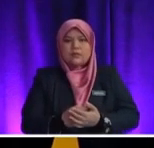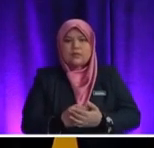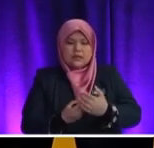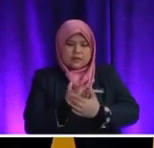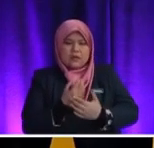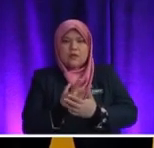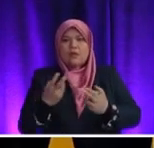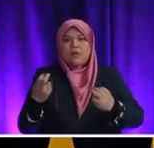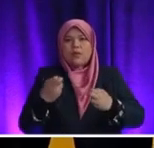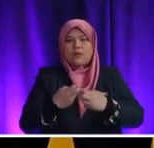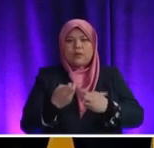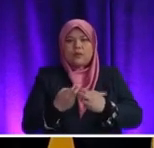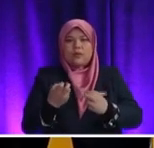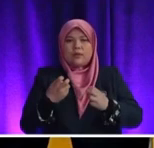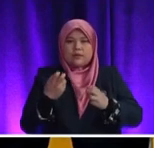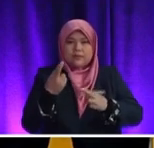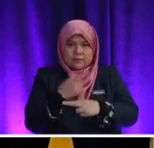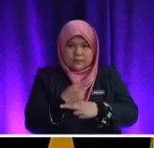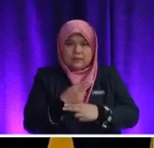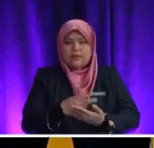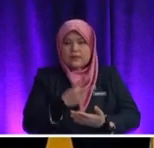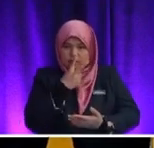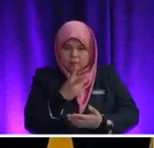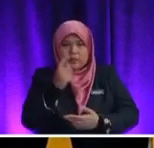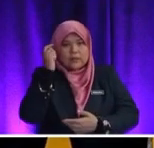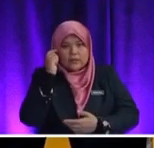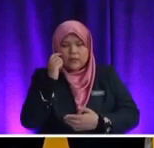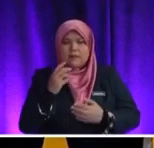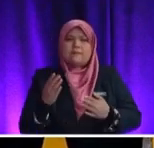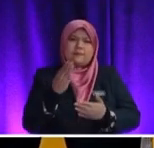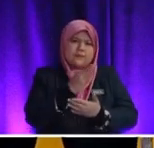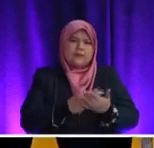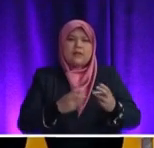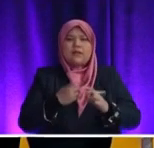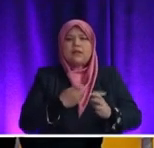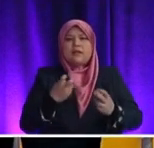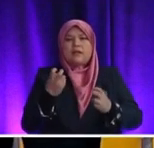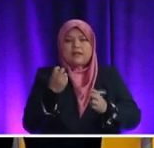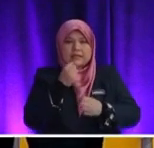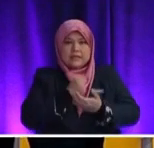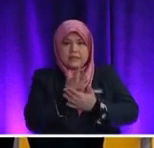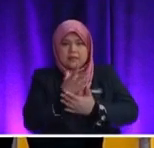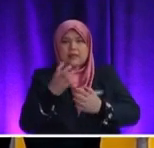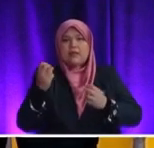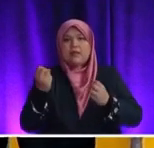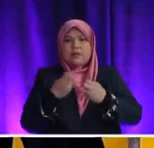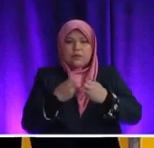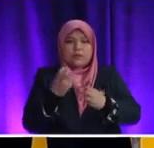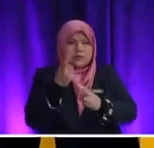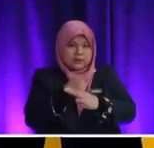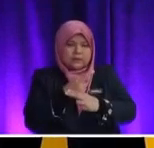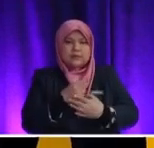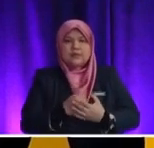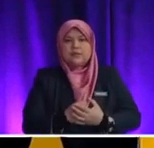elektrolit ini apa yang kita tengok tadi itu adalah sebagai Ade pada sel elektrolitik Iya kita akan belajar hari ini